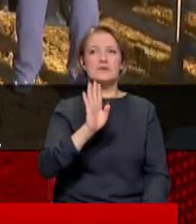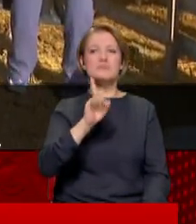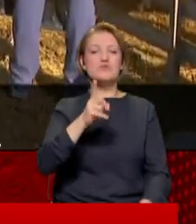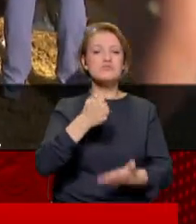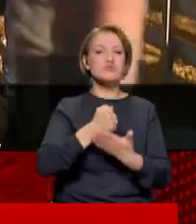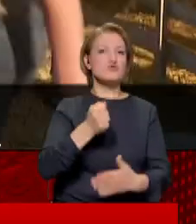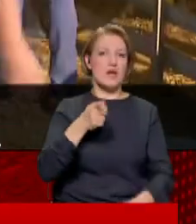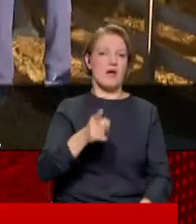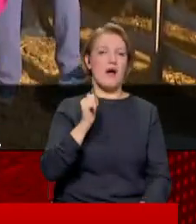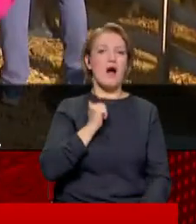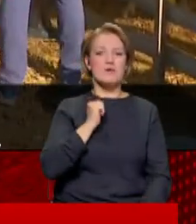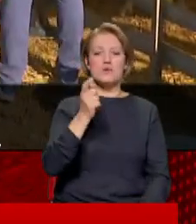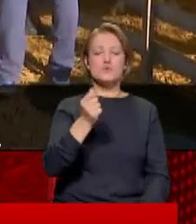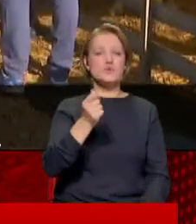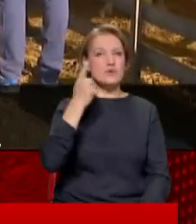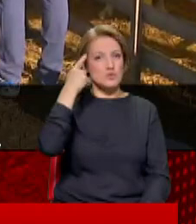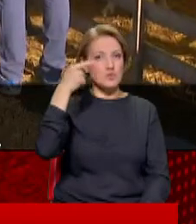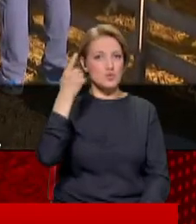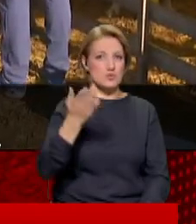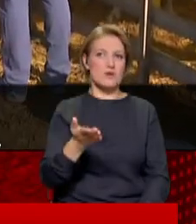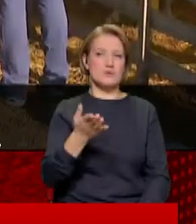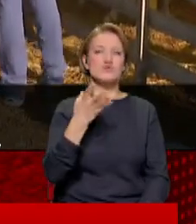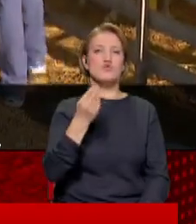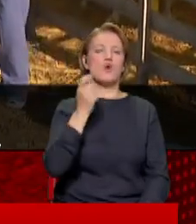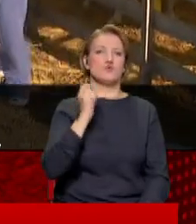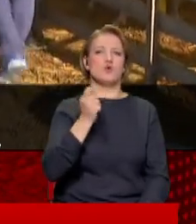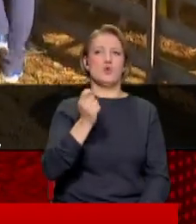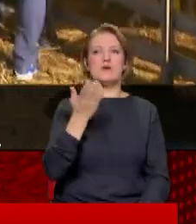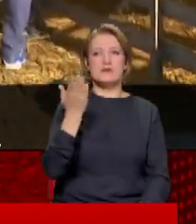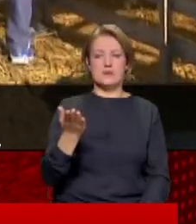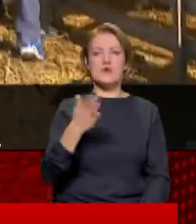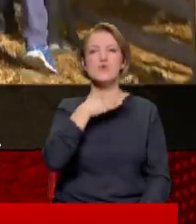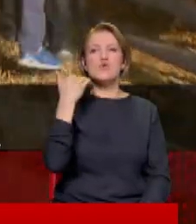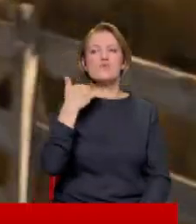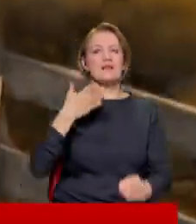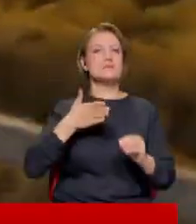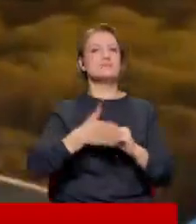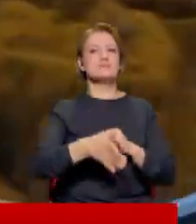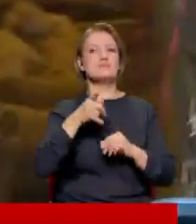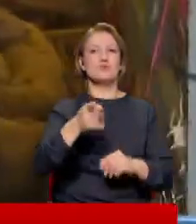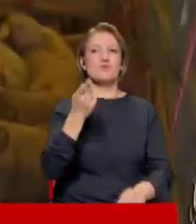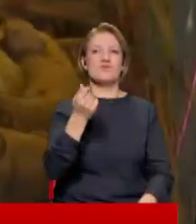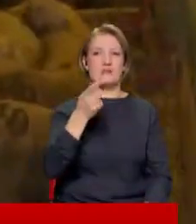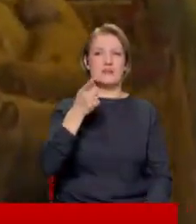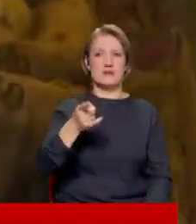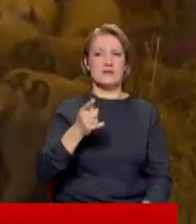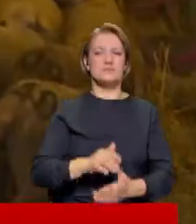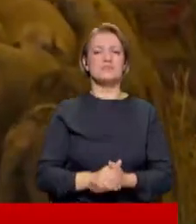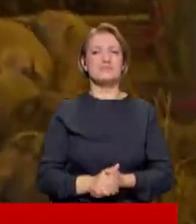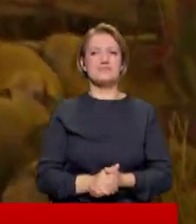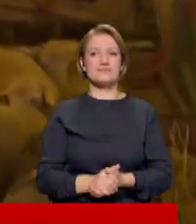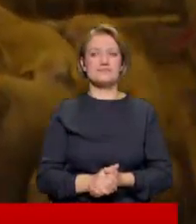ki bu bütçeyle asgari ücreti düşündüğümüzde çok zor. İşte kurbanlıklar da bu fiyatların